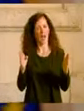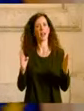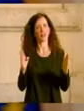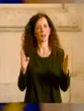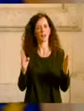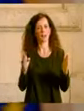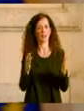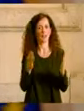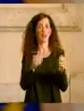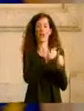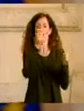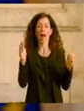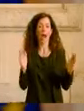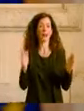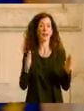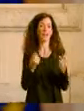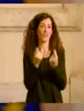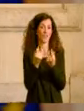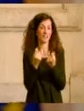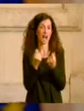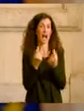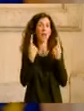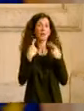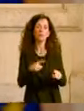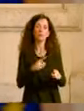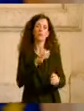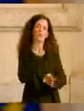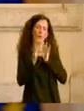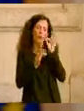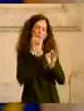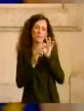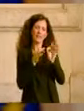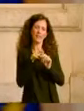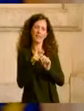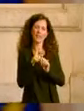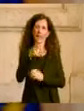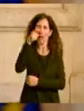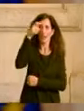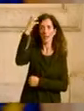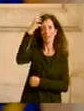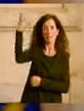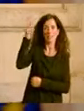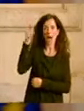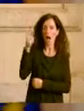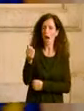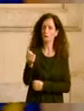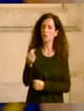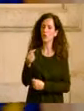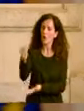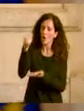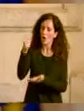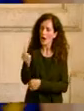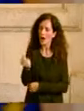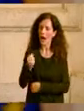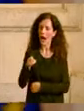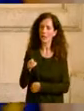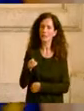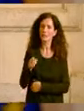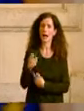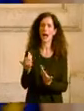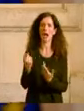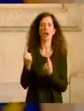evidentemente creare un grave ammanco nelle casse dello Stato, non ce lo possiamo permettere. Ma